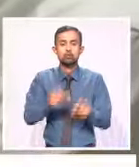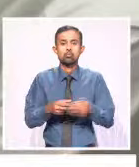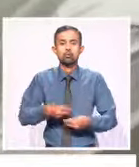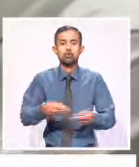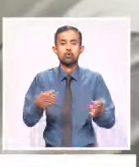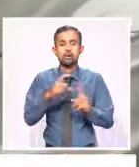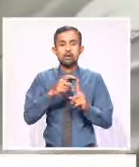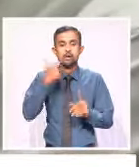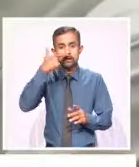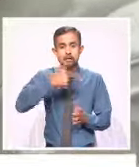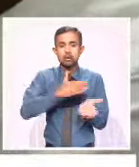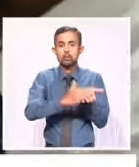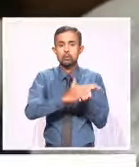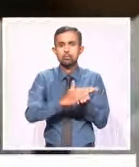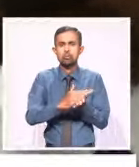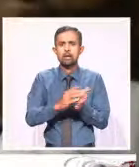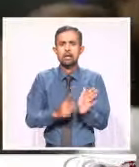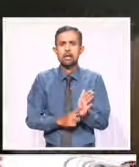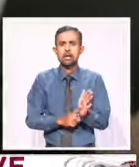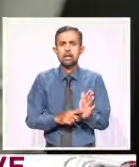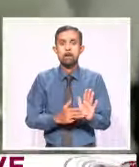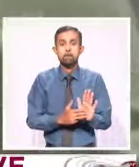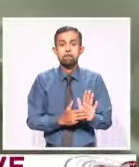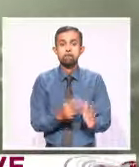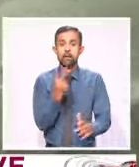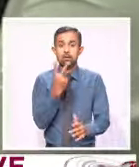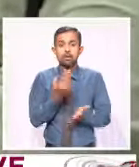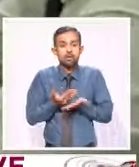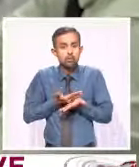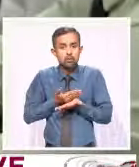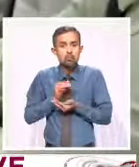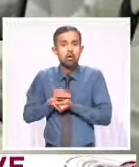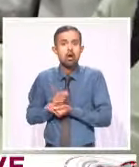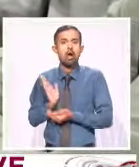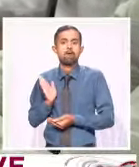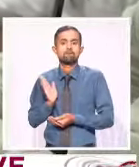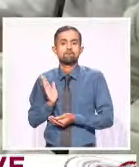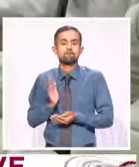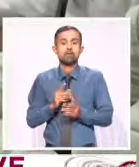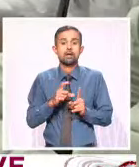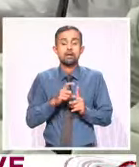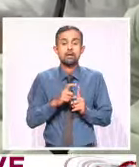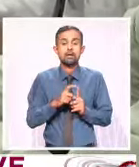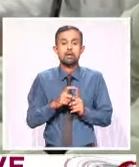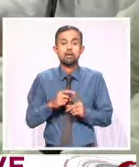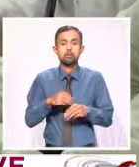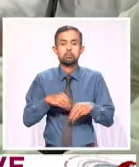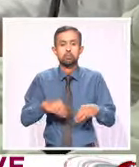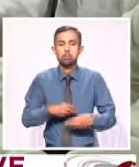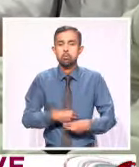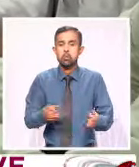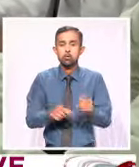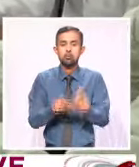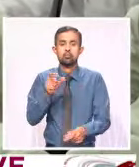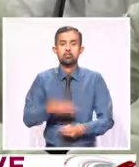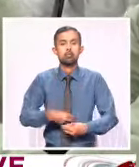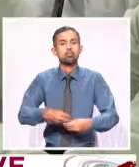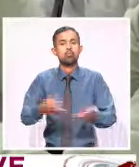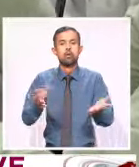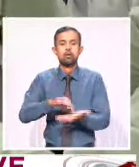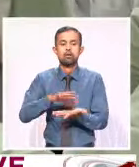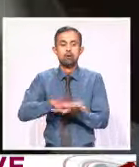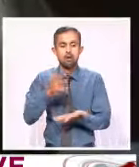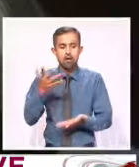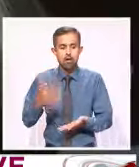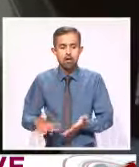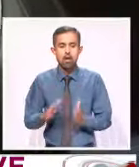දුන් ඩීසල් සහනාධාරයෙන් ඩීසල් ලීටර මිලියන 2ක පමණ ඉතුරුවක් පවතිනවා. එම ඩීසල් තොගය වගා හානි සිදු වූ ගොවීන්ට ලබා දීමට තීරණය කර